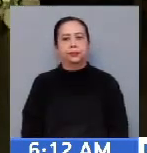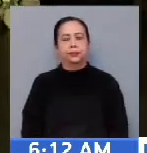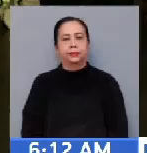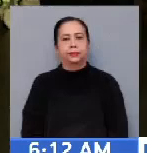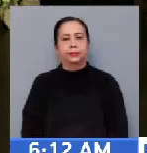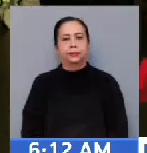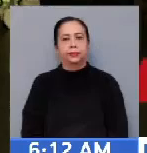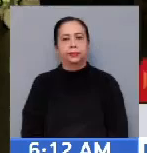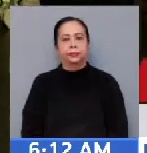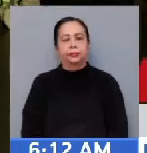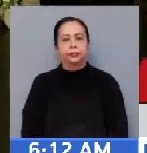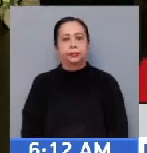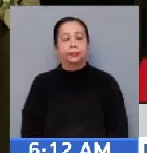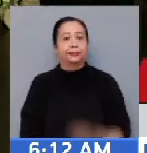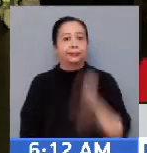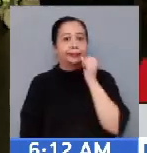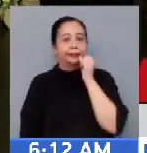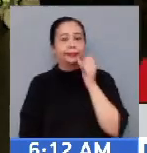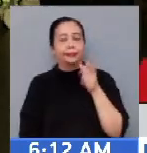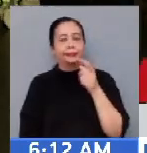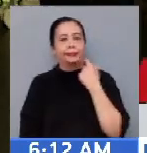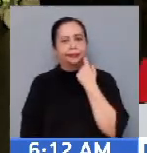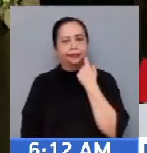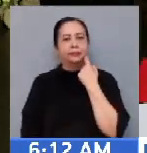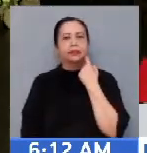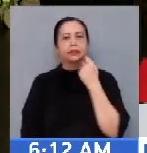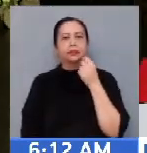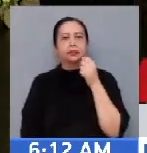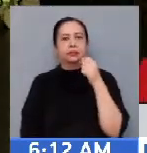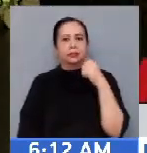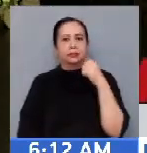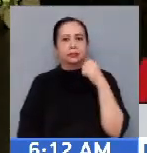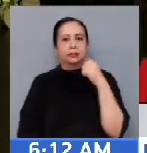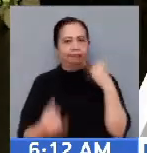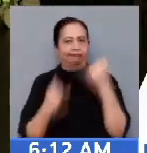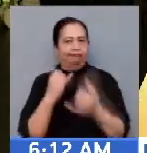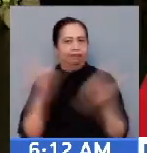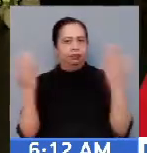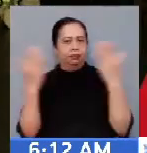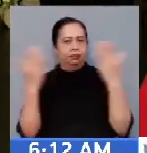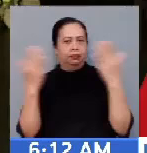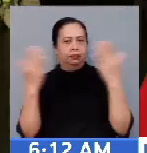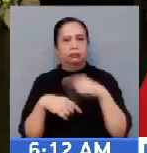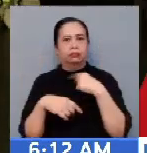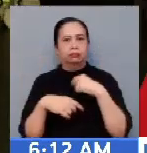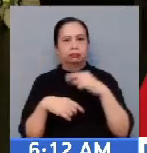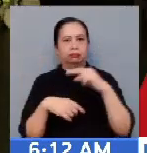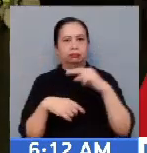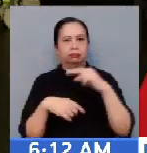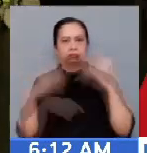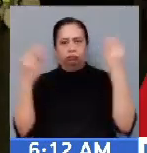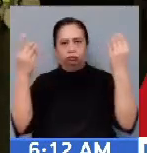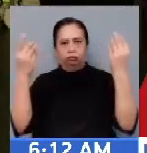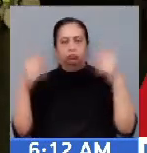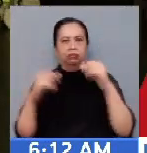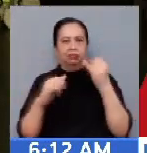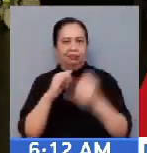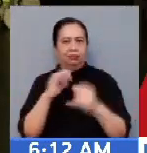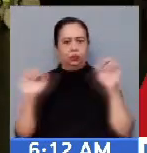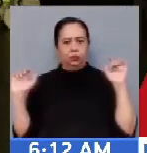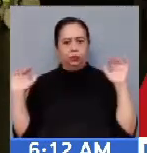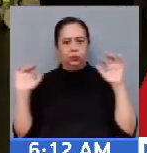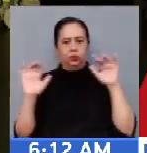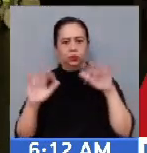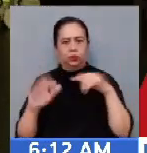Susan, magandang umaga. Kagabi nga, yung huling araw ng burol ng aktres na si Susan Roses, kaya dumagsa yung mga nais magbigay